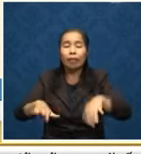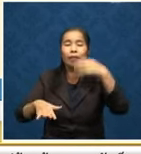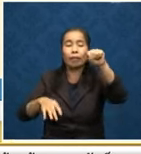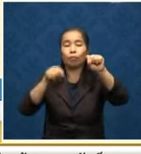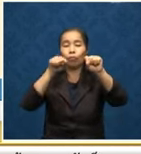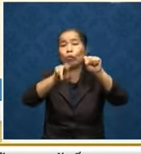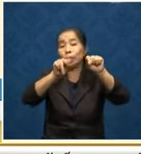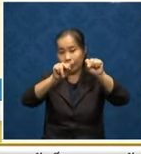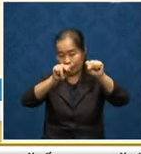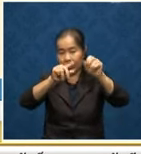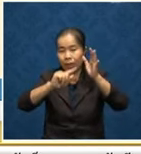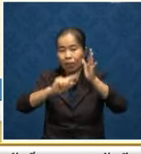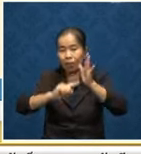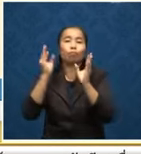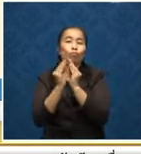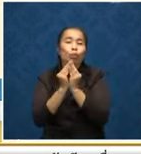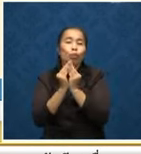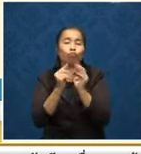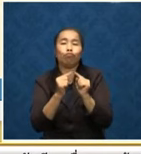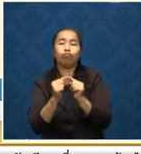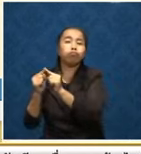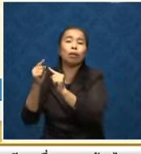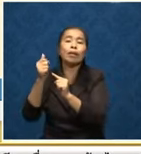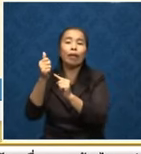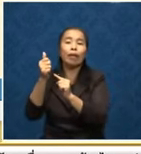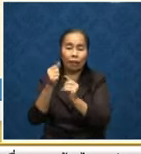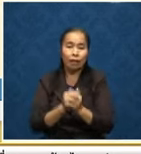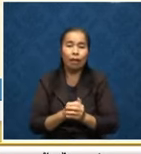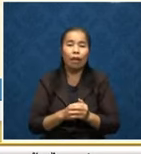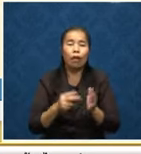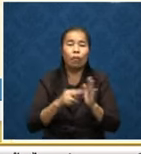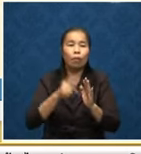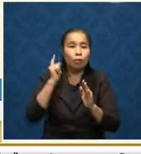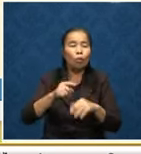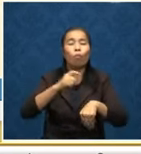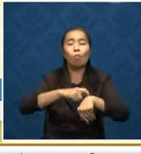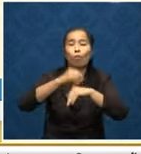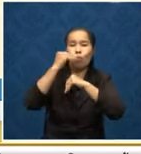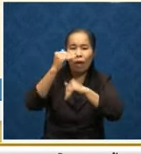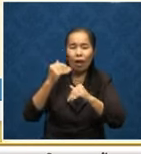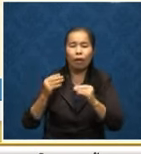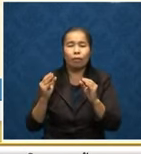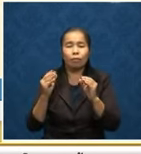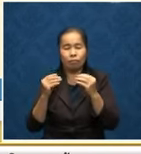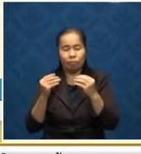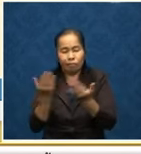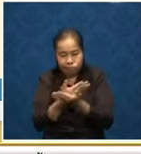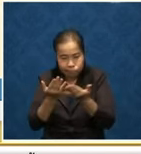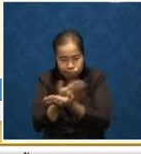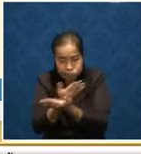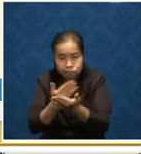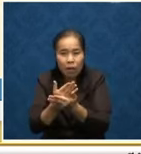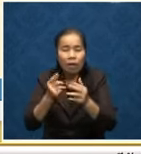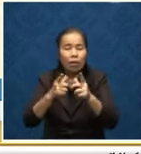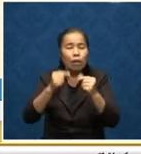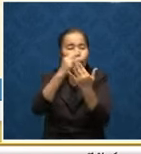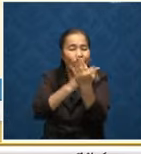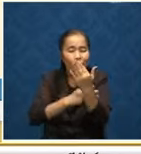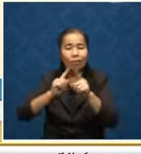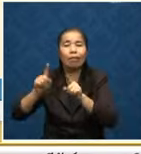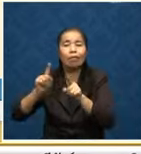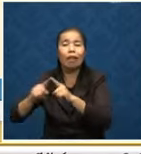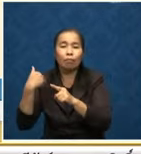บนี้ก็คิดว่าน่าจะเดินต่อกันได้นะครับแล้วก็จะได้มีเวลามีพื้นที่ในการหารือต่อไปน